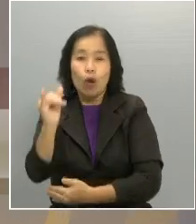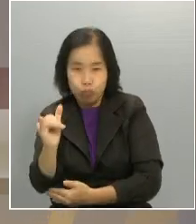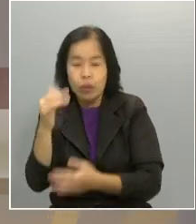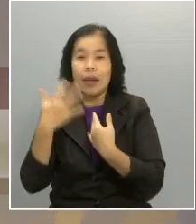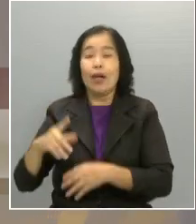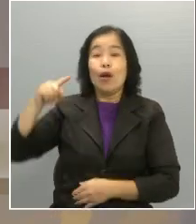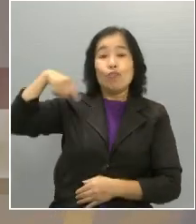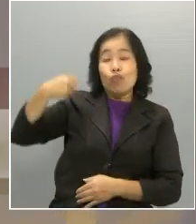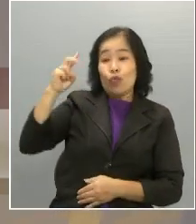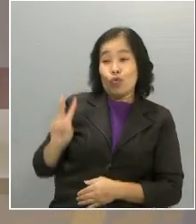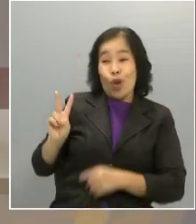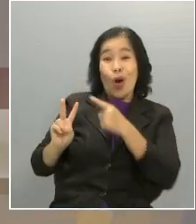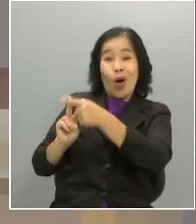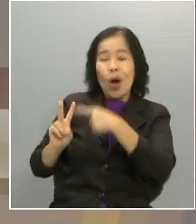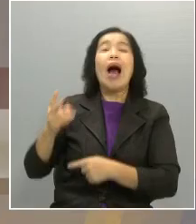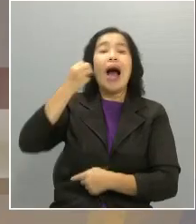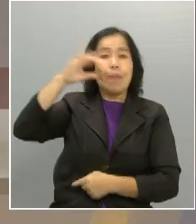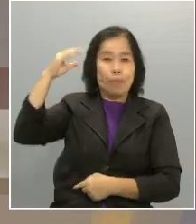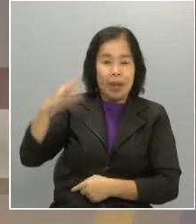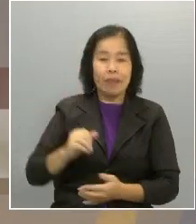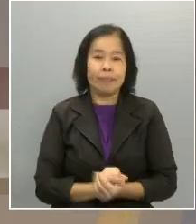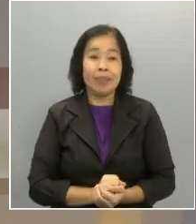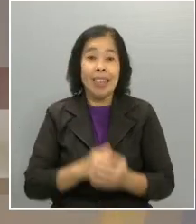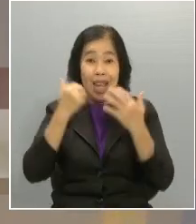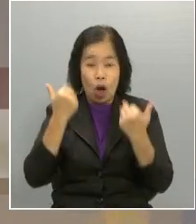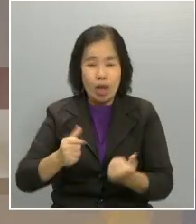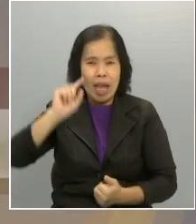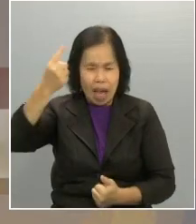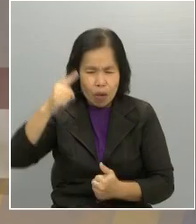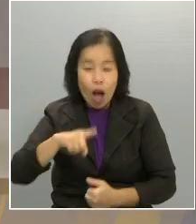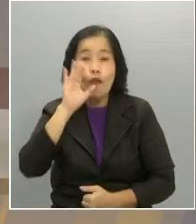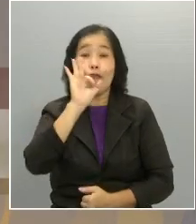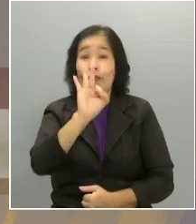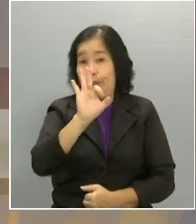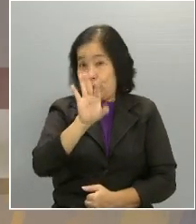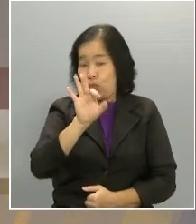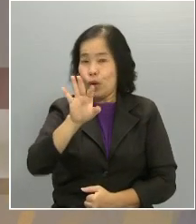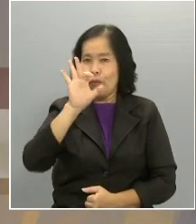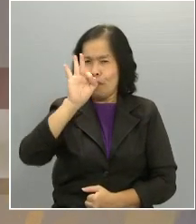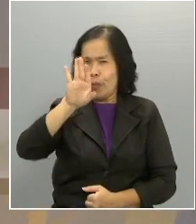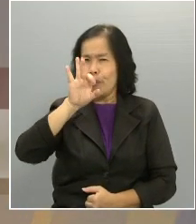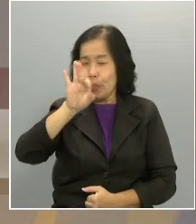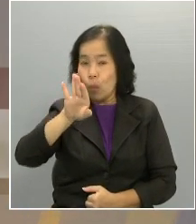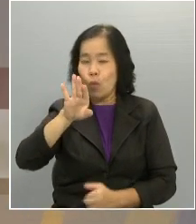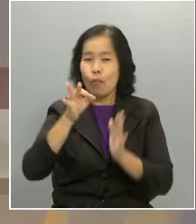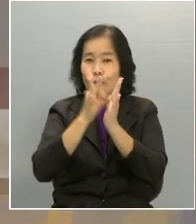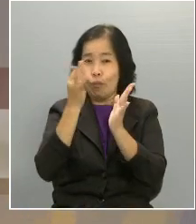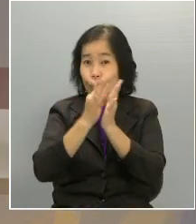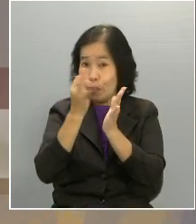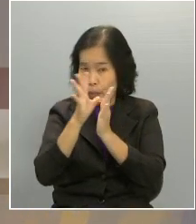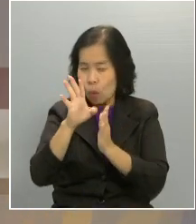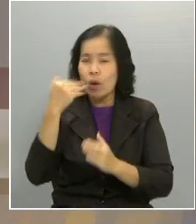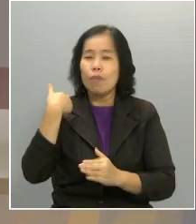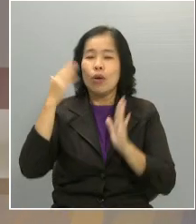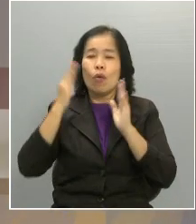3ทีนี้มีข้อมูลที่ถูกต้องครับ Facebook คุณการันศรีวัฒนบุรพาผู้ช่วยโฆษกสถาบันการแพทย์ฉุ